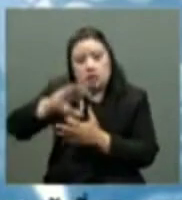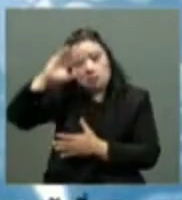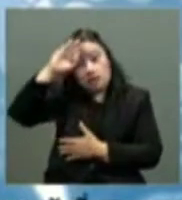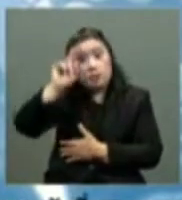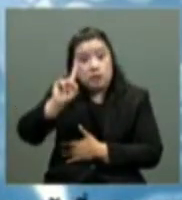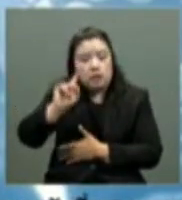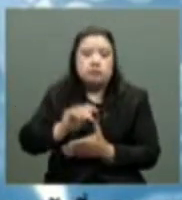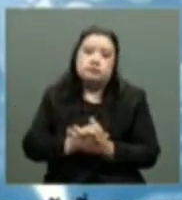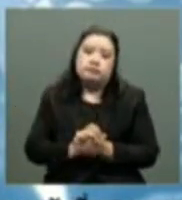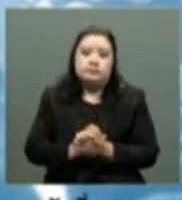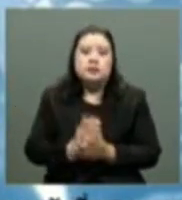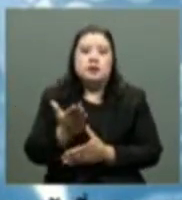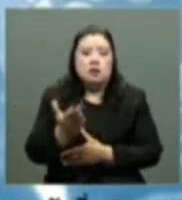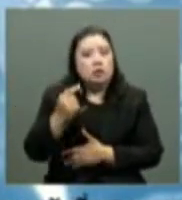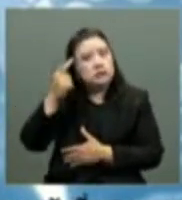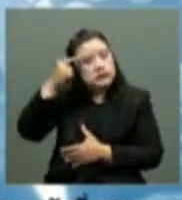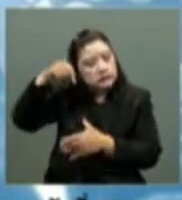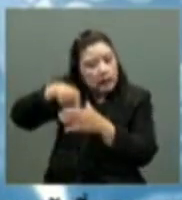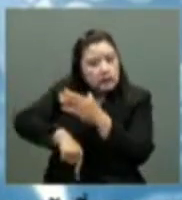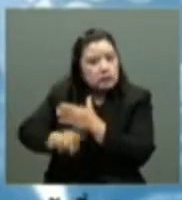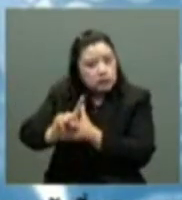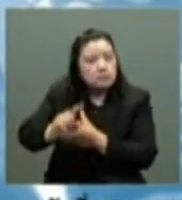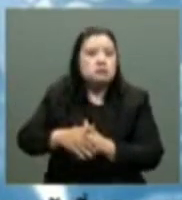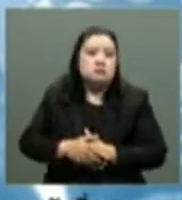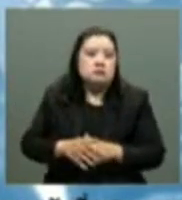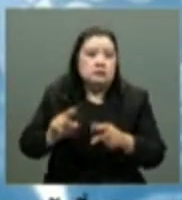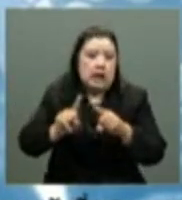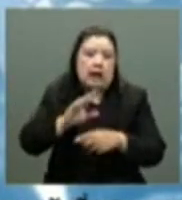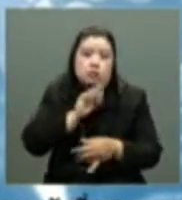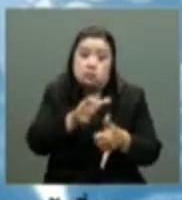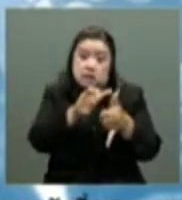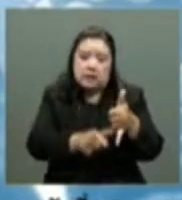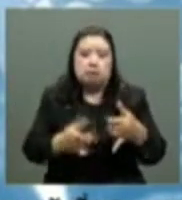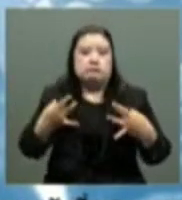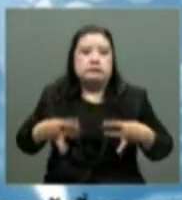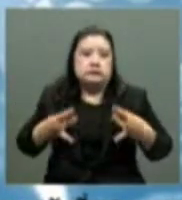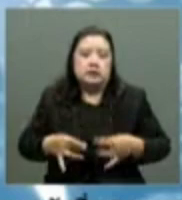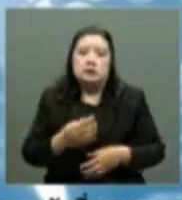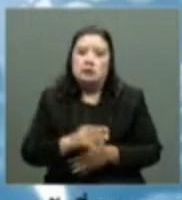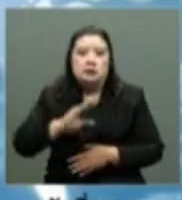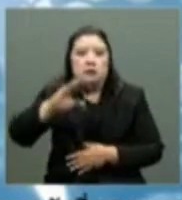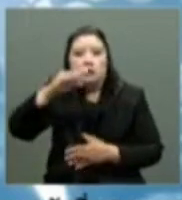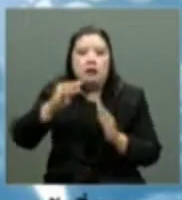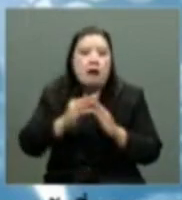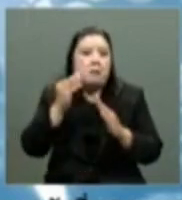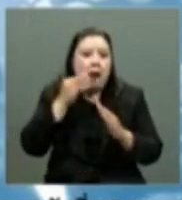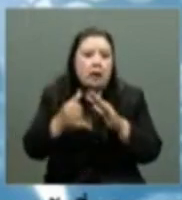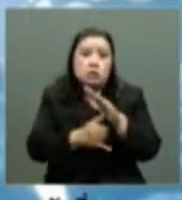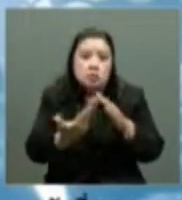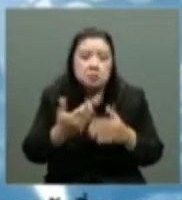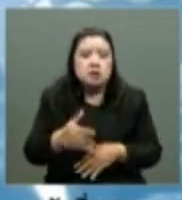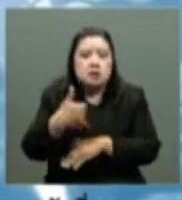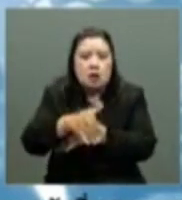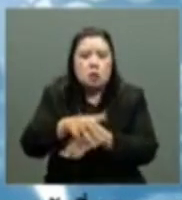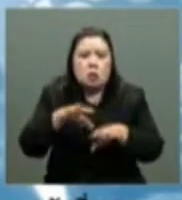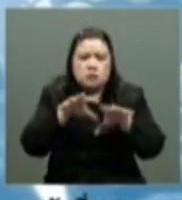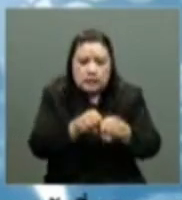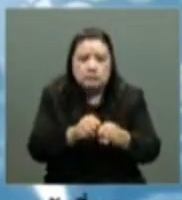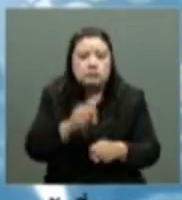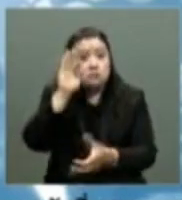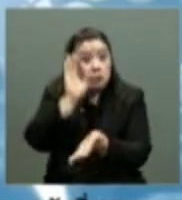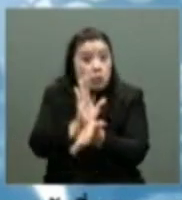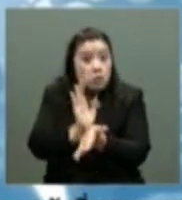ราก็ไม่ว่ากันนะฮะเดี๋ยวเราค่อยไปศึกษากันข้างหน้าแต่ท่านมีพฤติกรรมเสี่ยงถึงขนาดอย่างนี้แล้วตำรวจไปจับท่านได้ด้วยเนี่ย